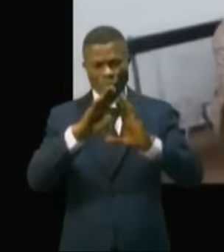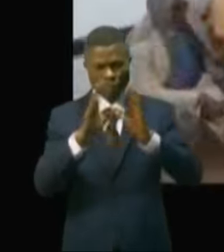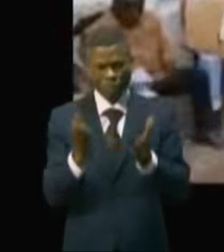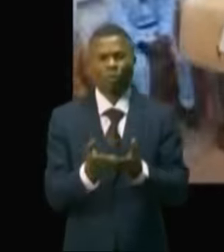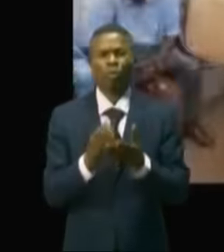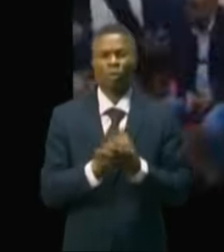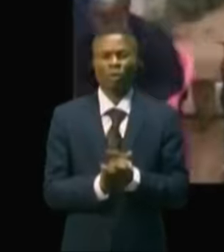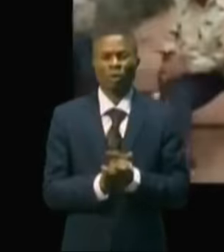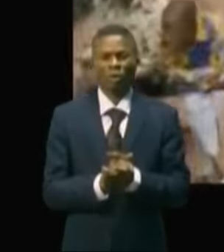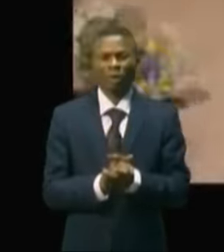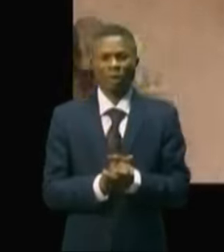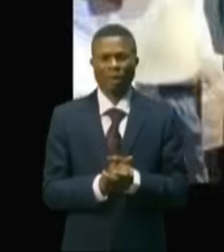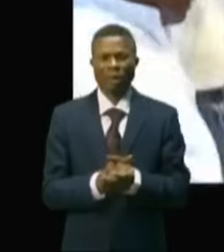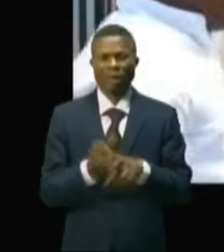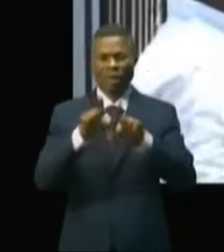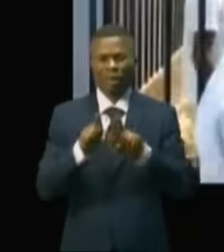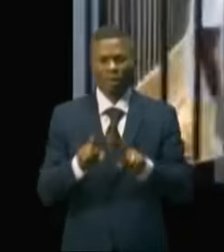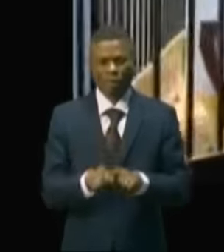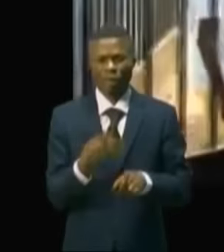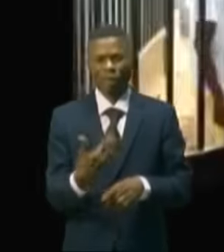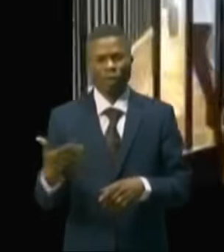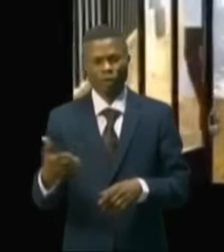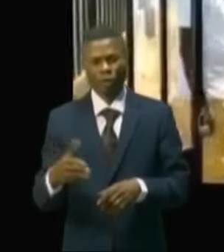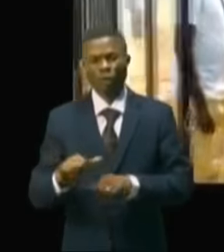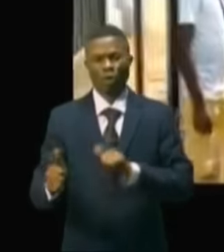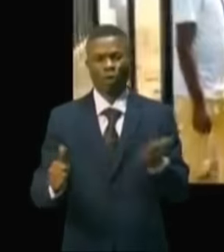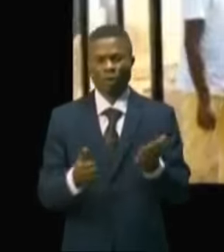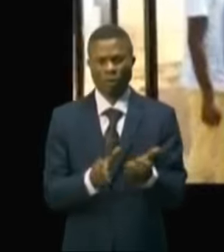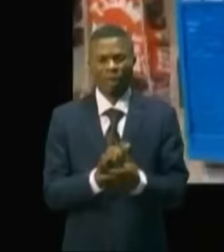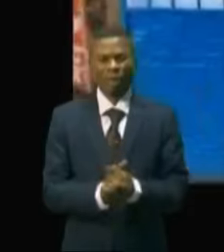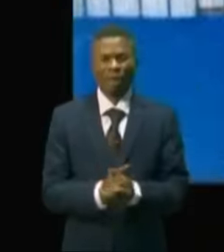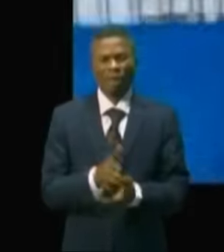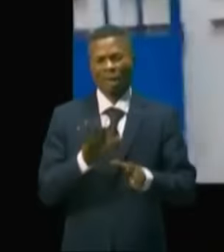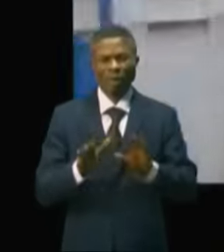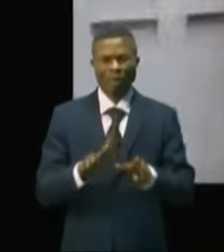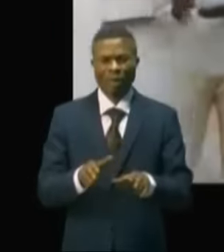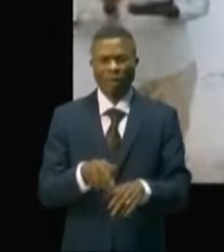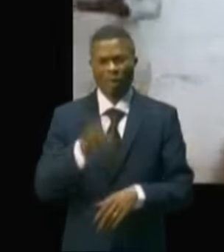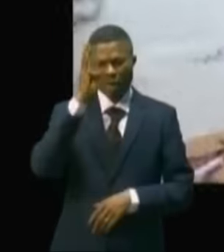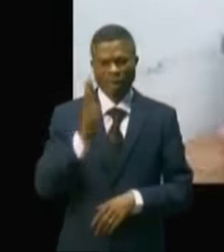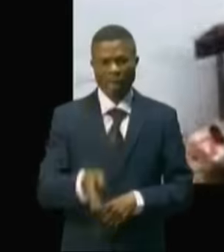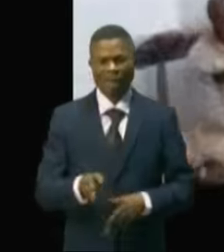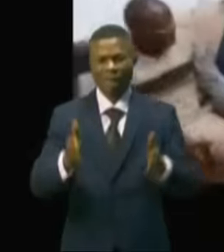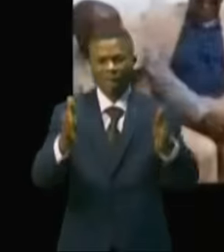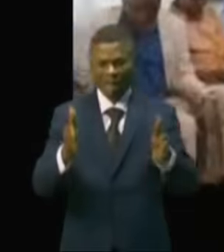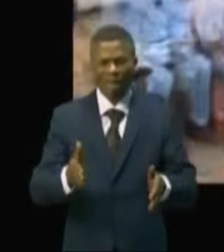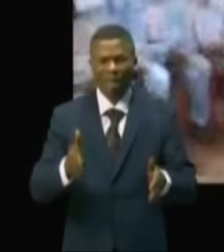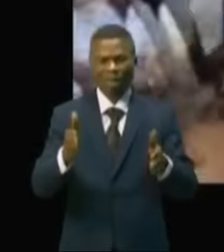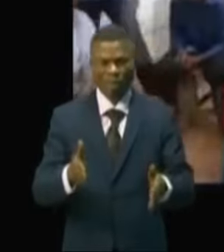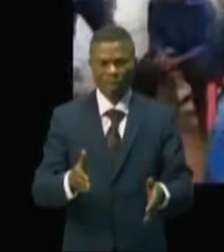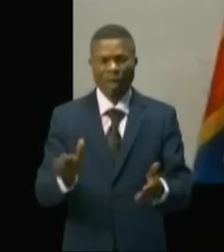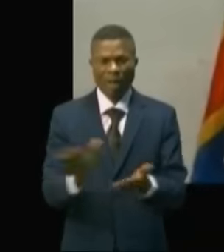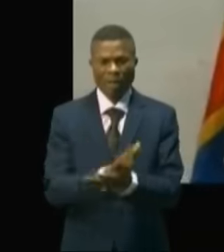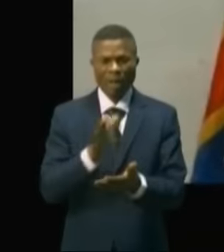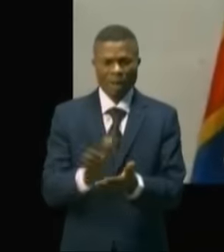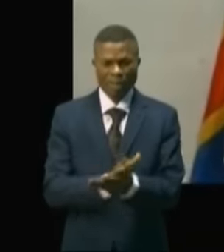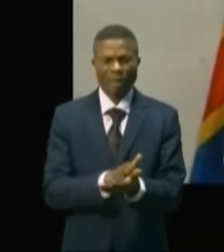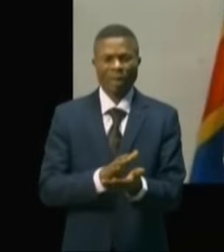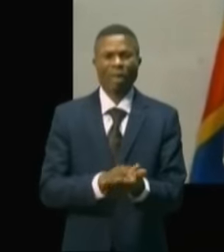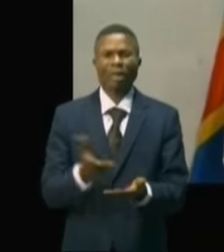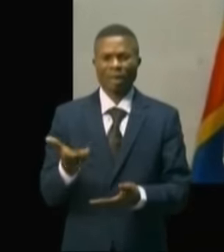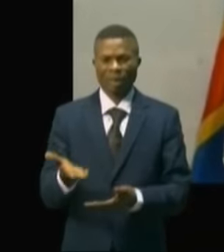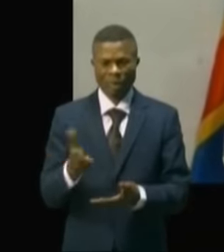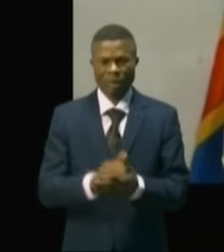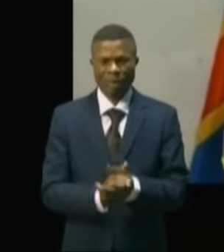avec aussi des accessoires. Nous avons plus de 400 cartons de papier duplicateur et